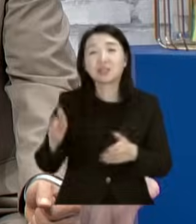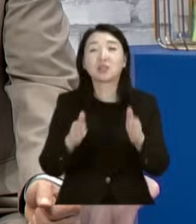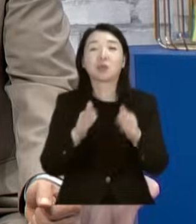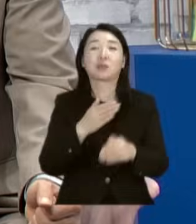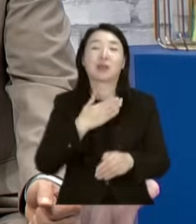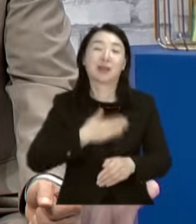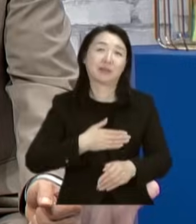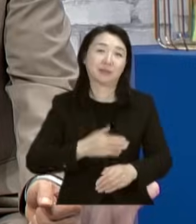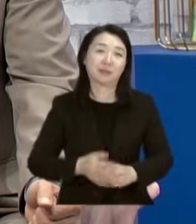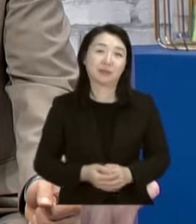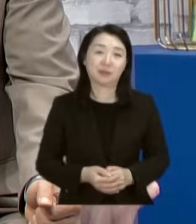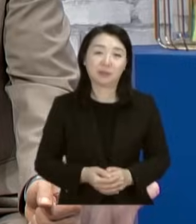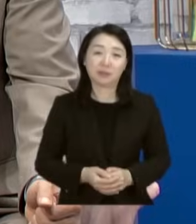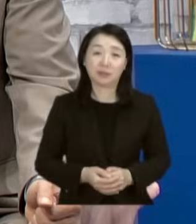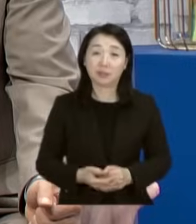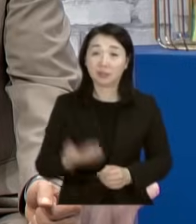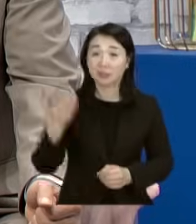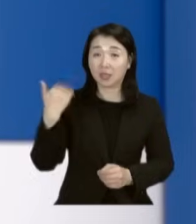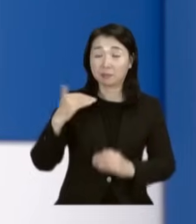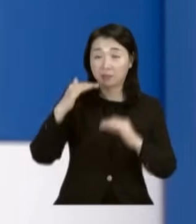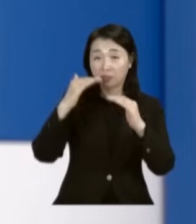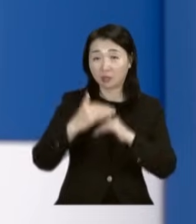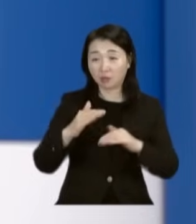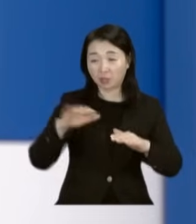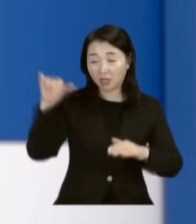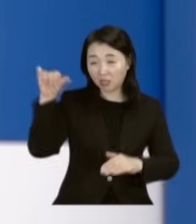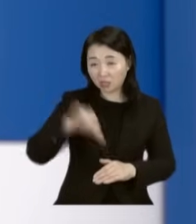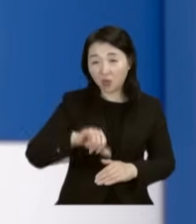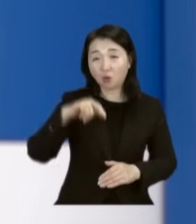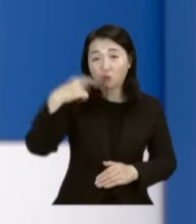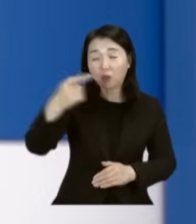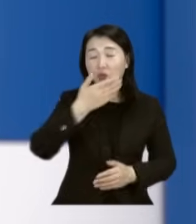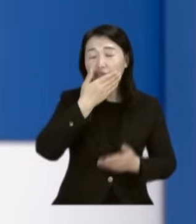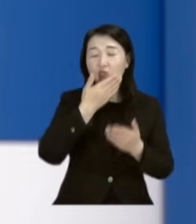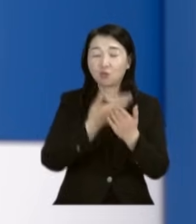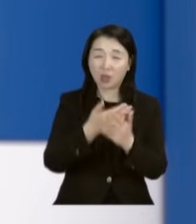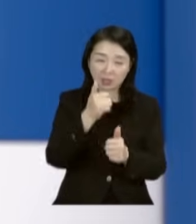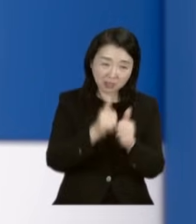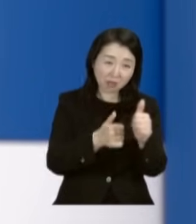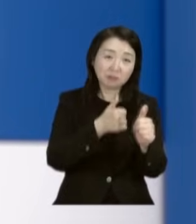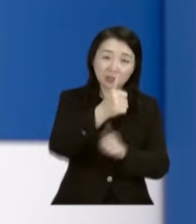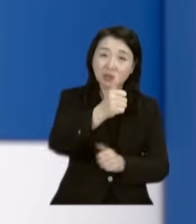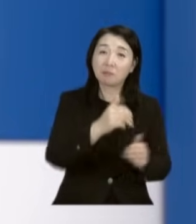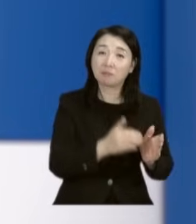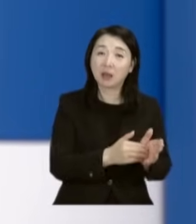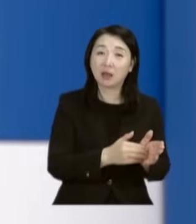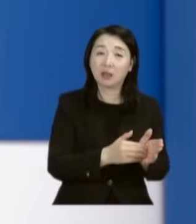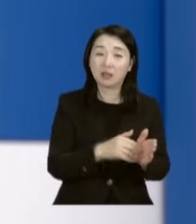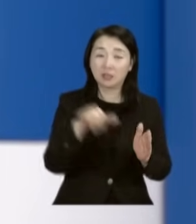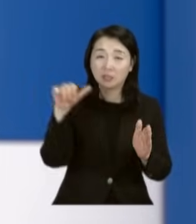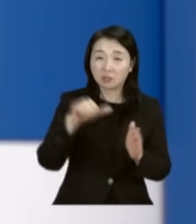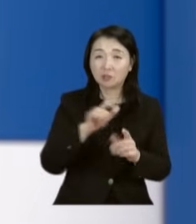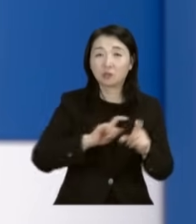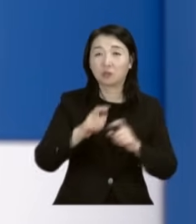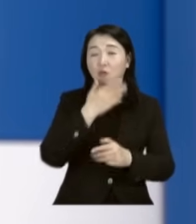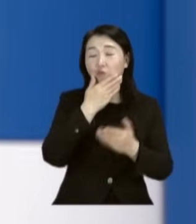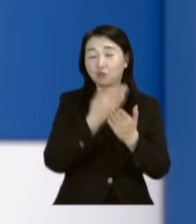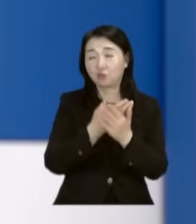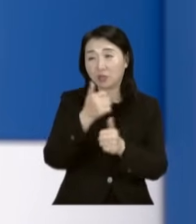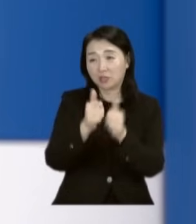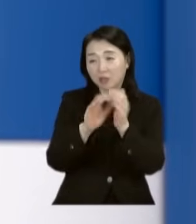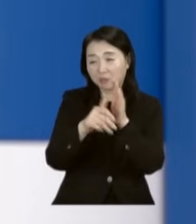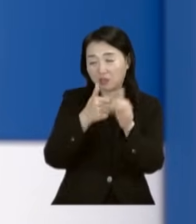그나 그러니까 그 앞에 내용이 내가지고 나서 중요한 시합때 이기고 뭐지고 나서 더 중요한 시합에서